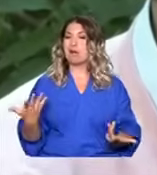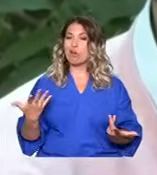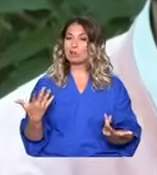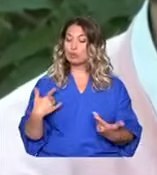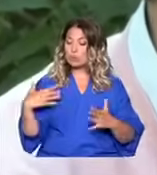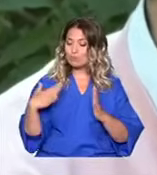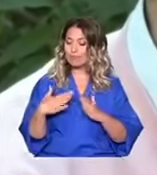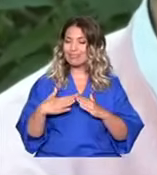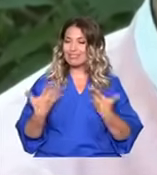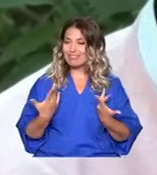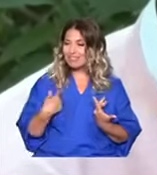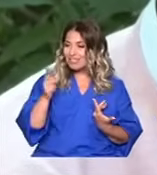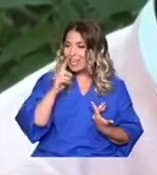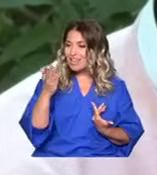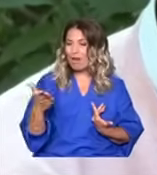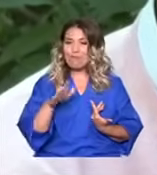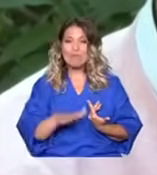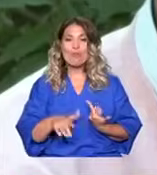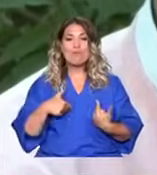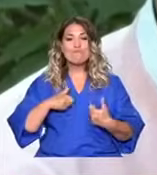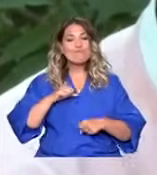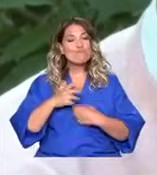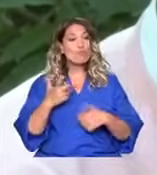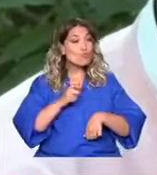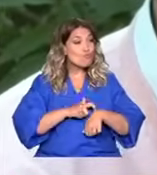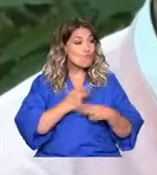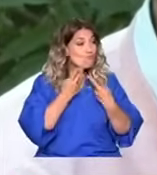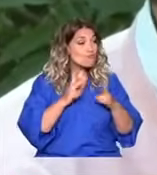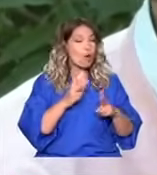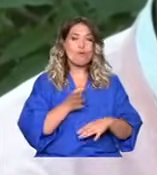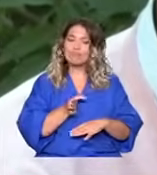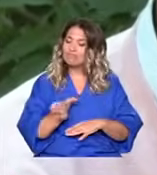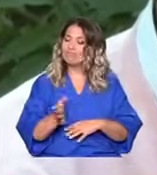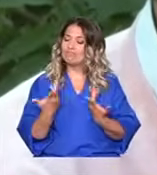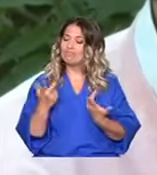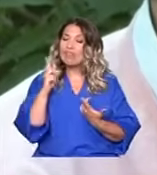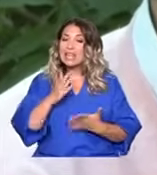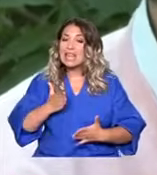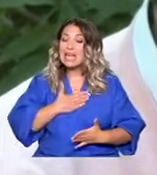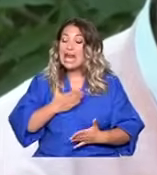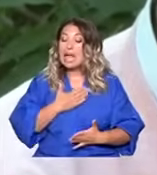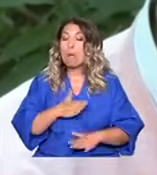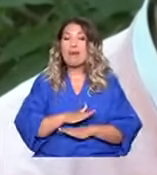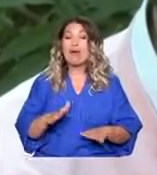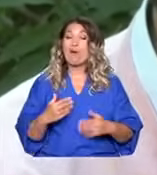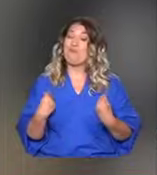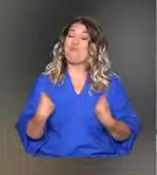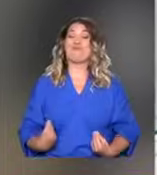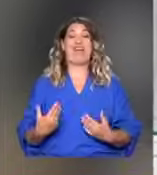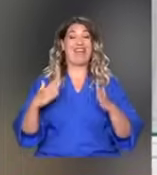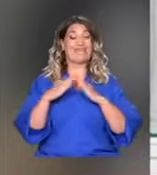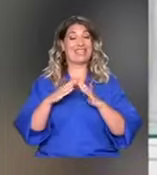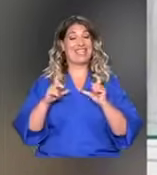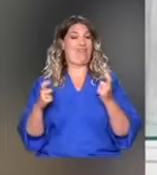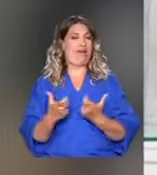την οικογένειά μου. Γι' αυτό και προσπαθώ όταν έχω οποιονδήποτε χρόνο να τον αφιερώνω στην οικογένειά μου. Περνάω ωραία στο σπίτι. Αυτό,